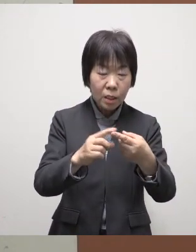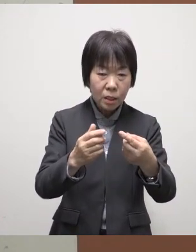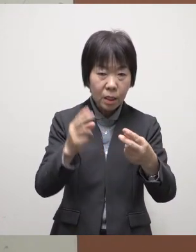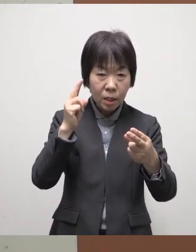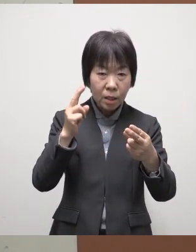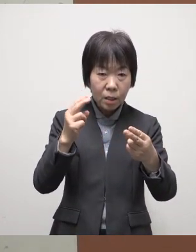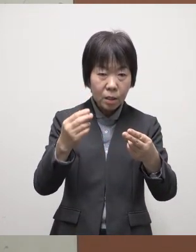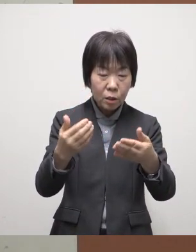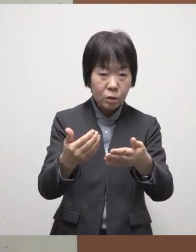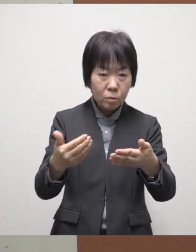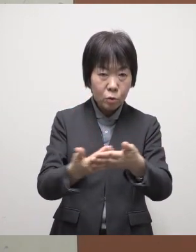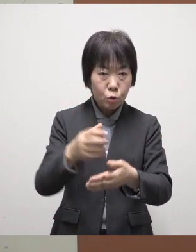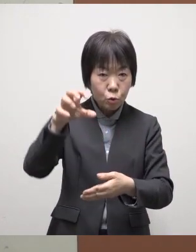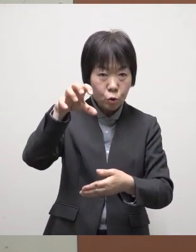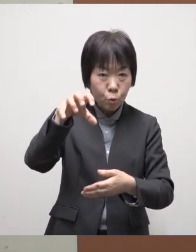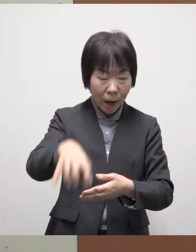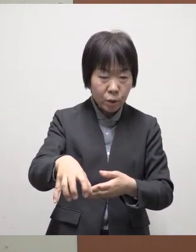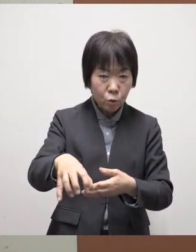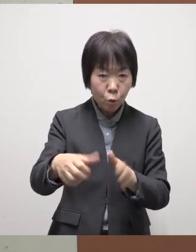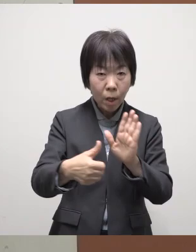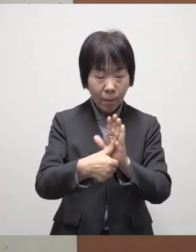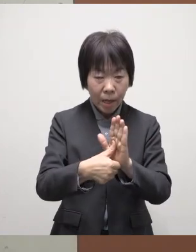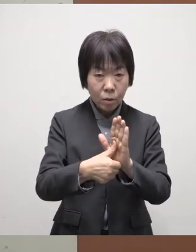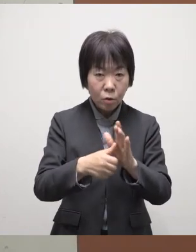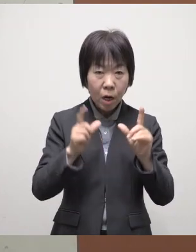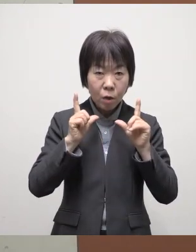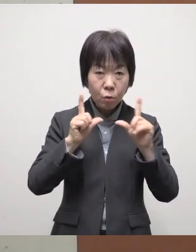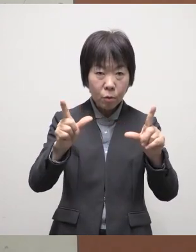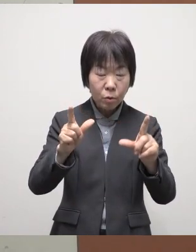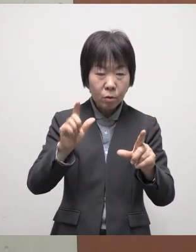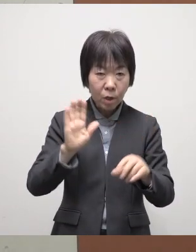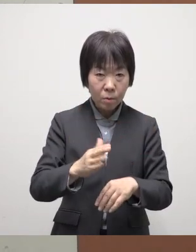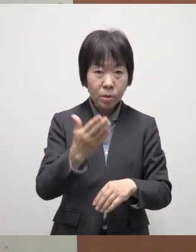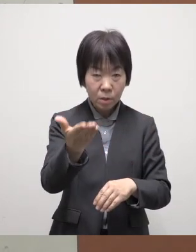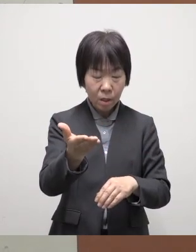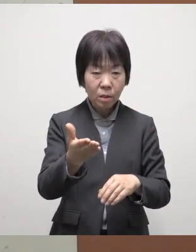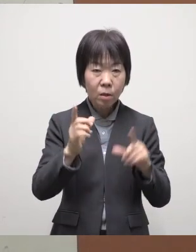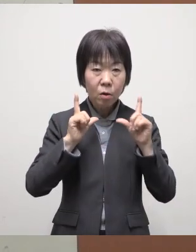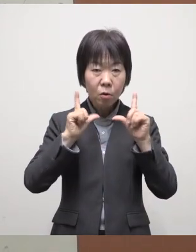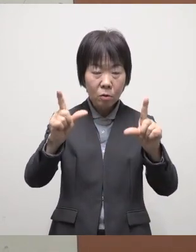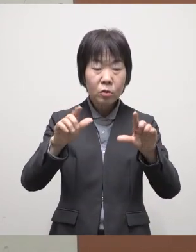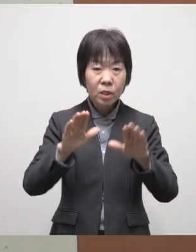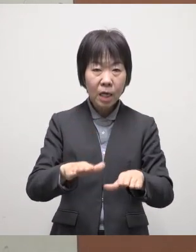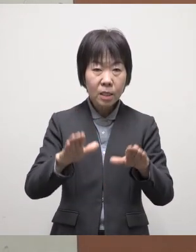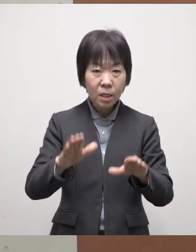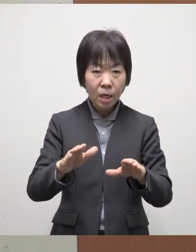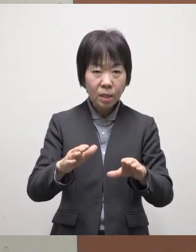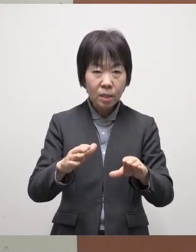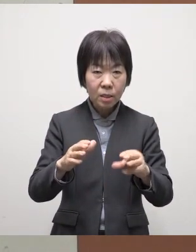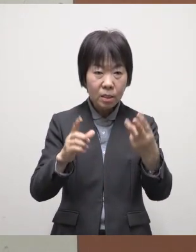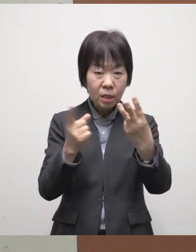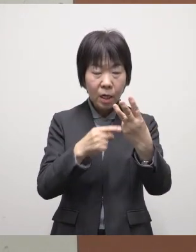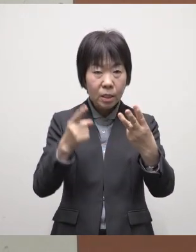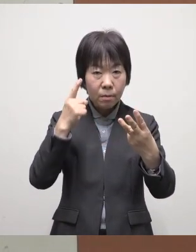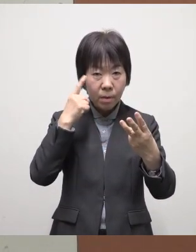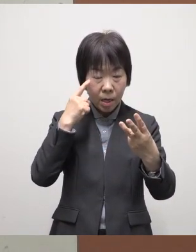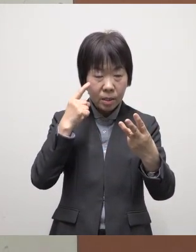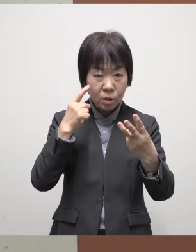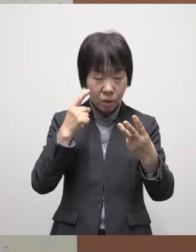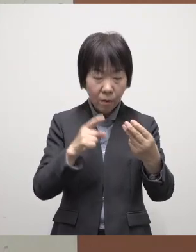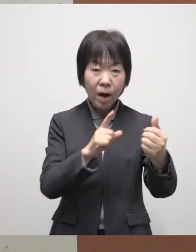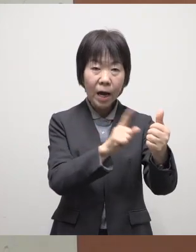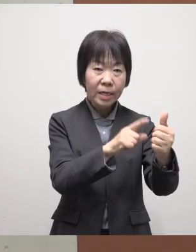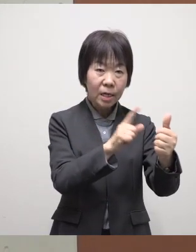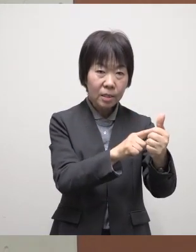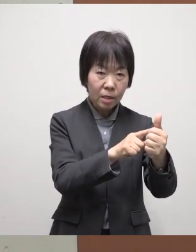とかっていうのは公表する意思があるのかとかあの現在ですね3連目につきましては相手方と